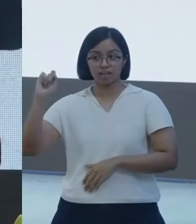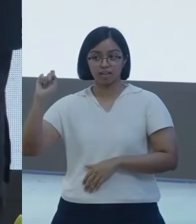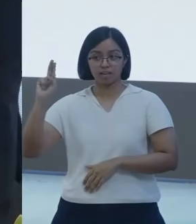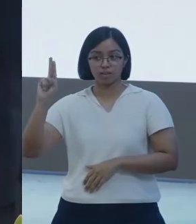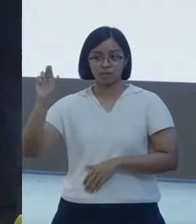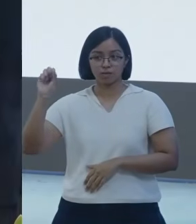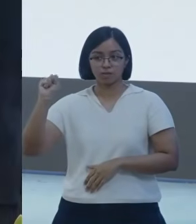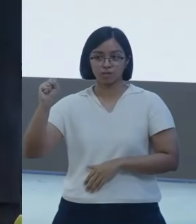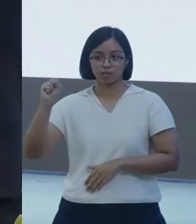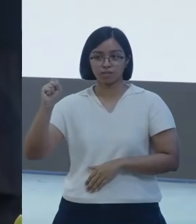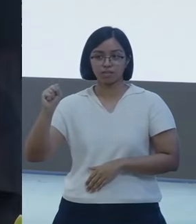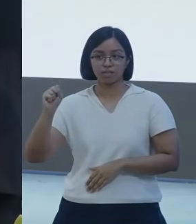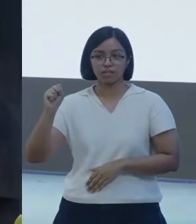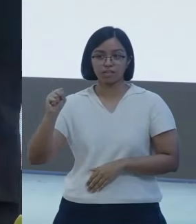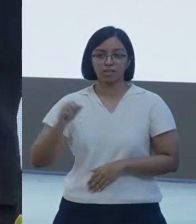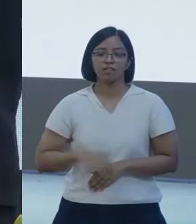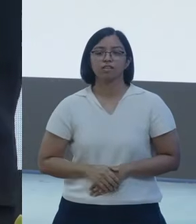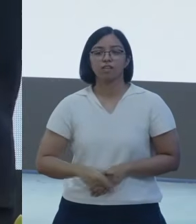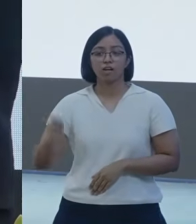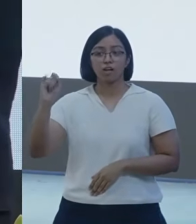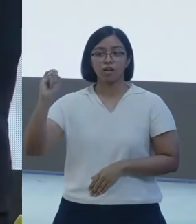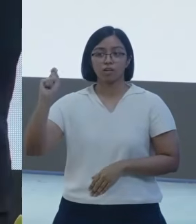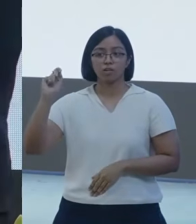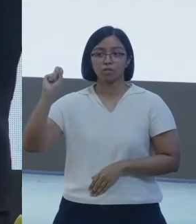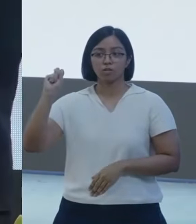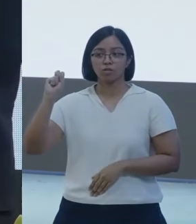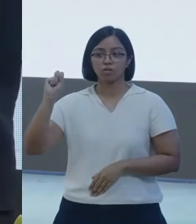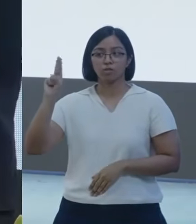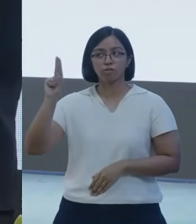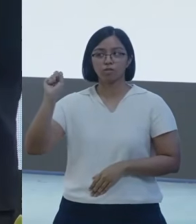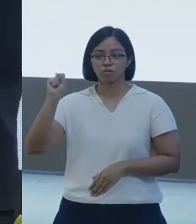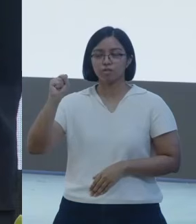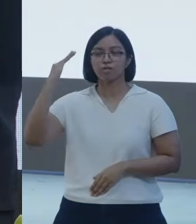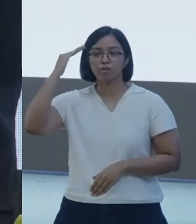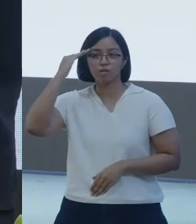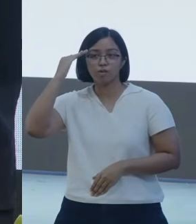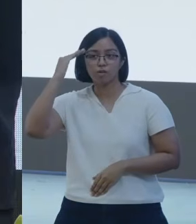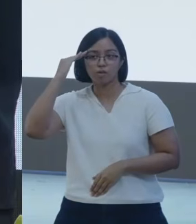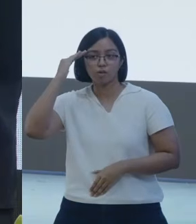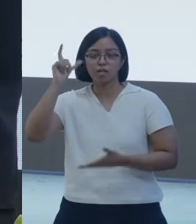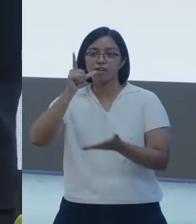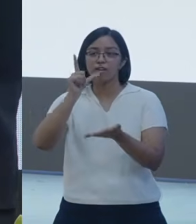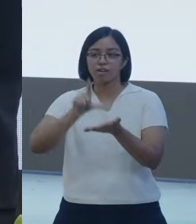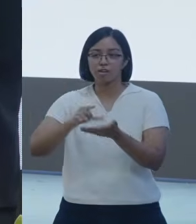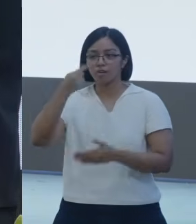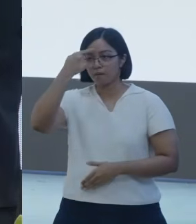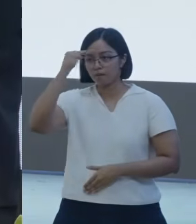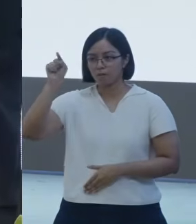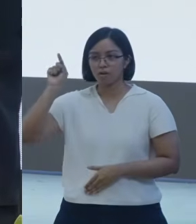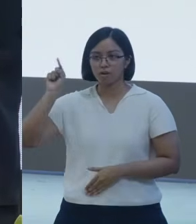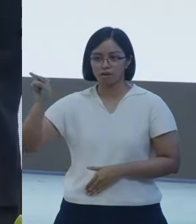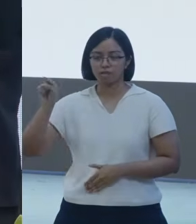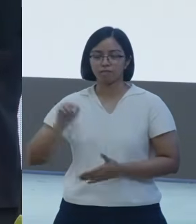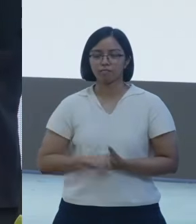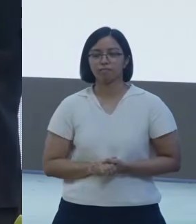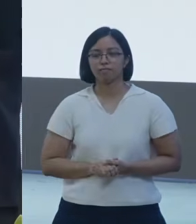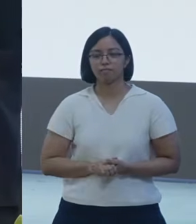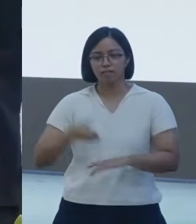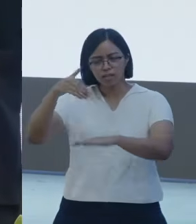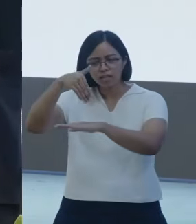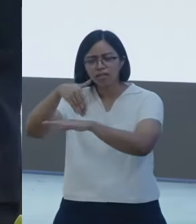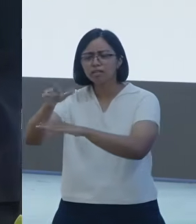alam nila na mahalaga itong sulat na ito para sa kanila. So ang nagpadala ng liham at